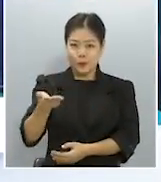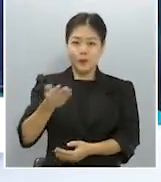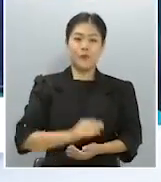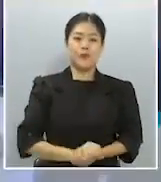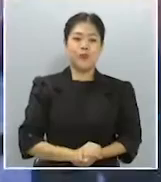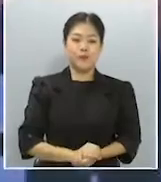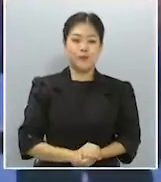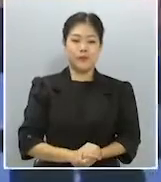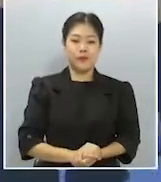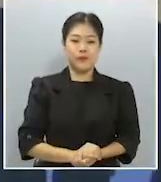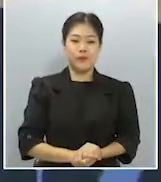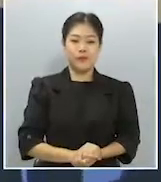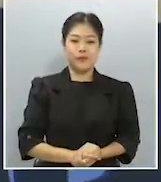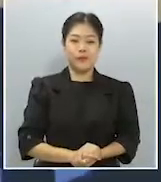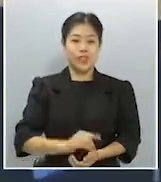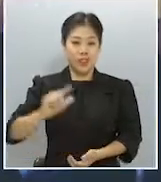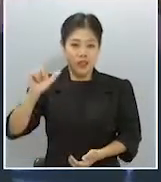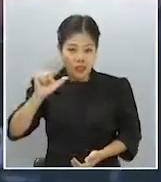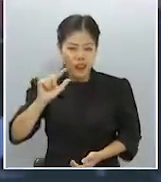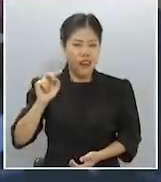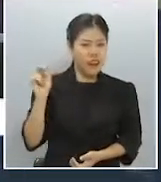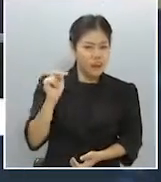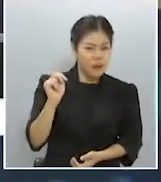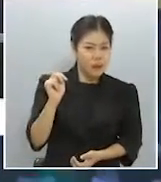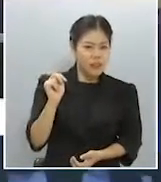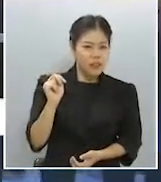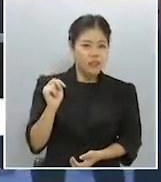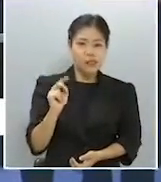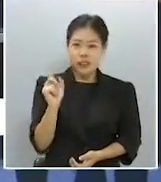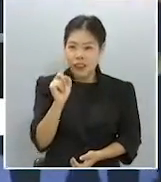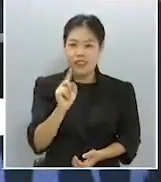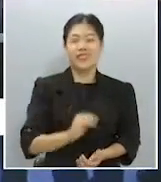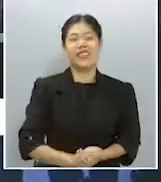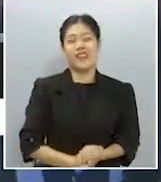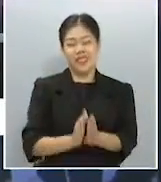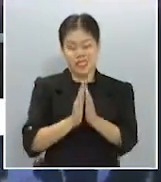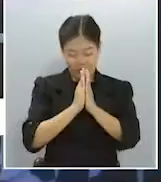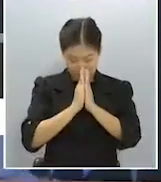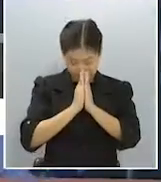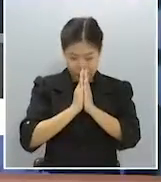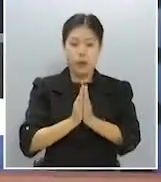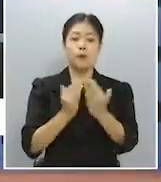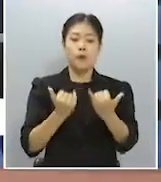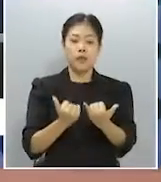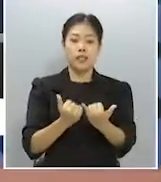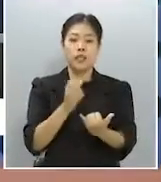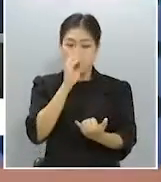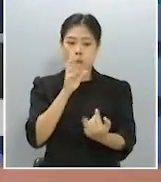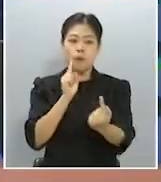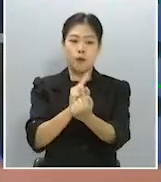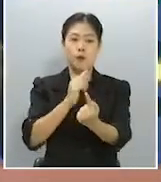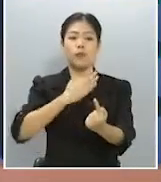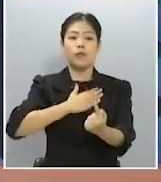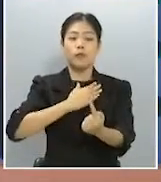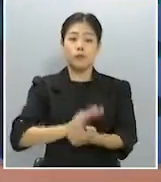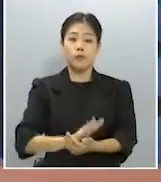ครับ เหลืองหรือน้ำเงินพูดครับสวัสดีครับคุณผู้ชมครับเรื่องโดนกับผมแชมป์พีรพลคุณผู้ชาย